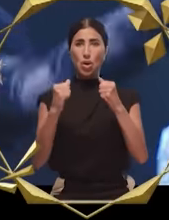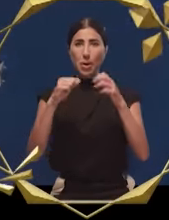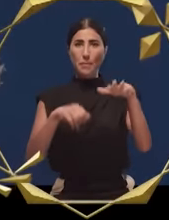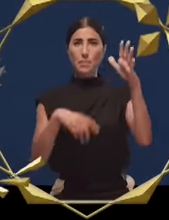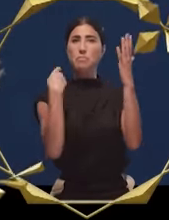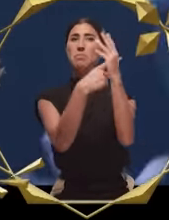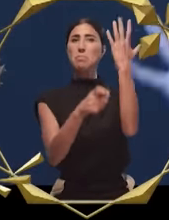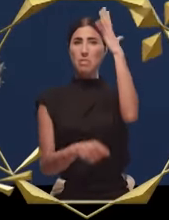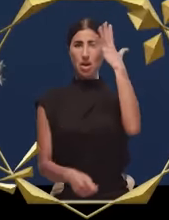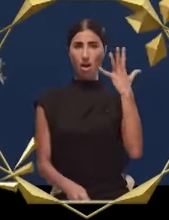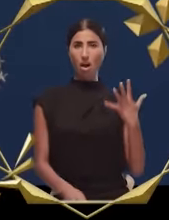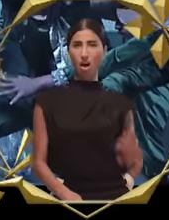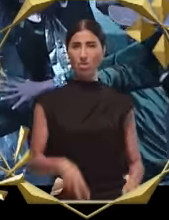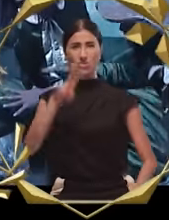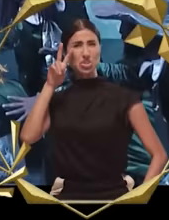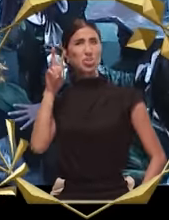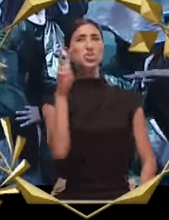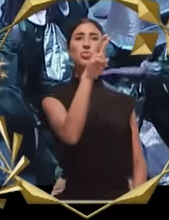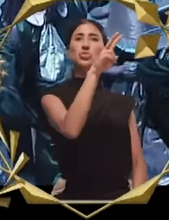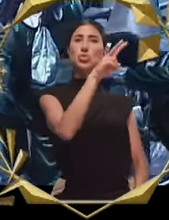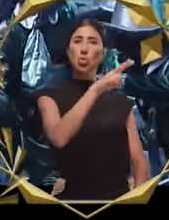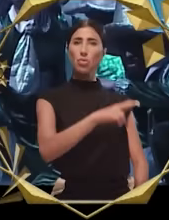امرأة فترى بها